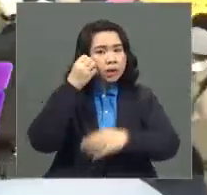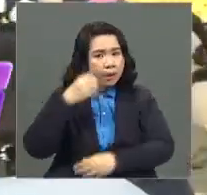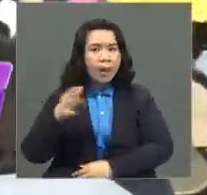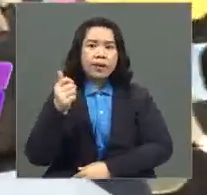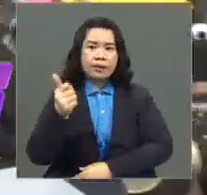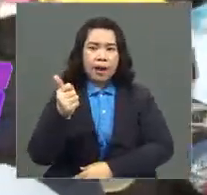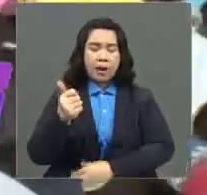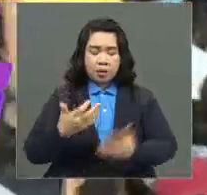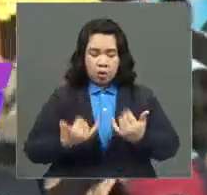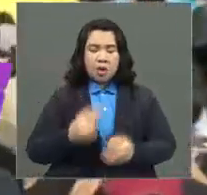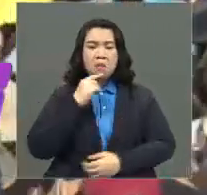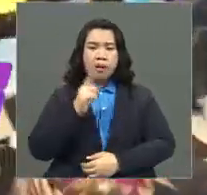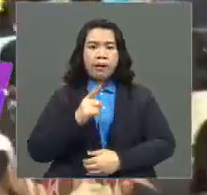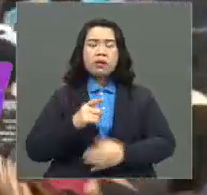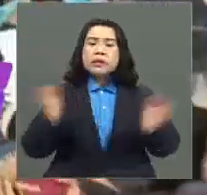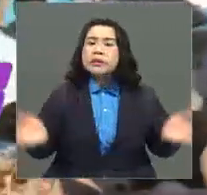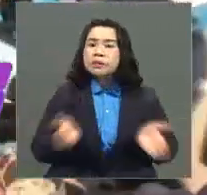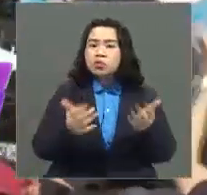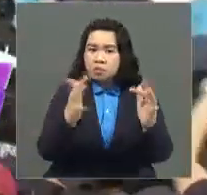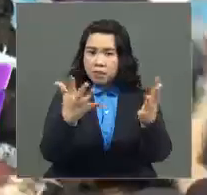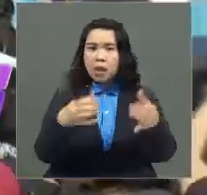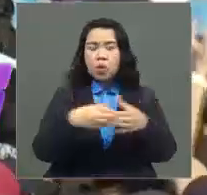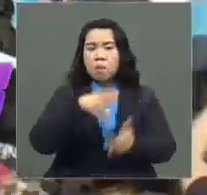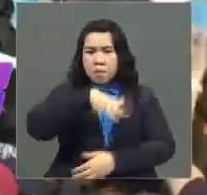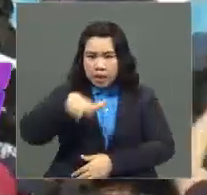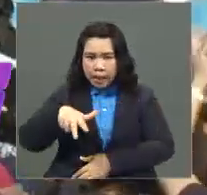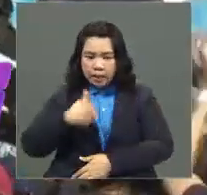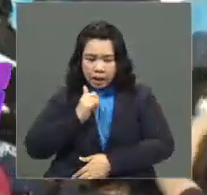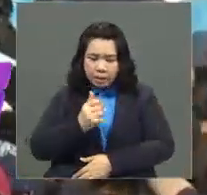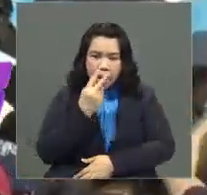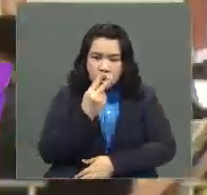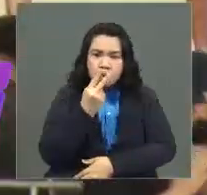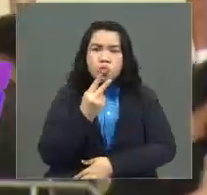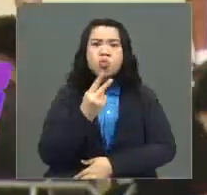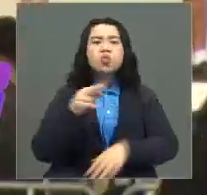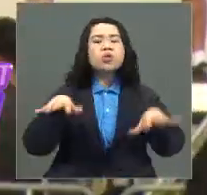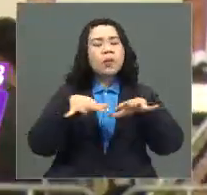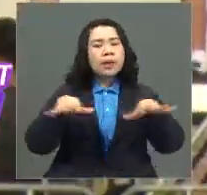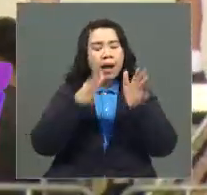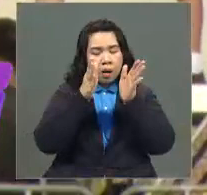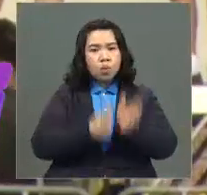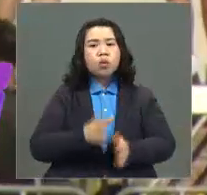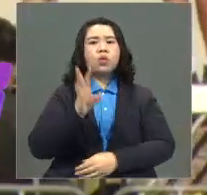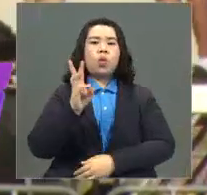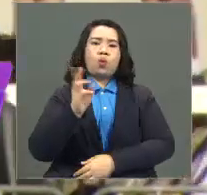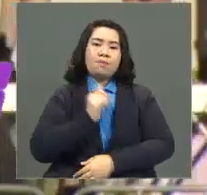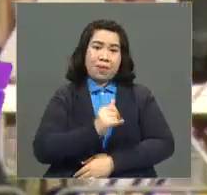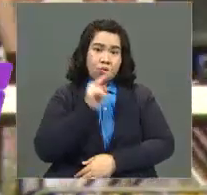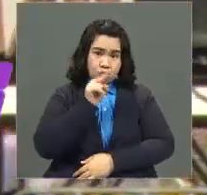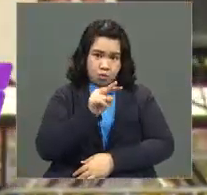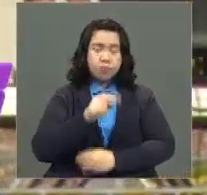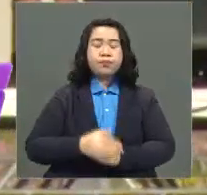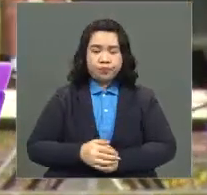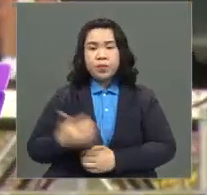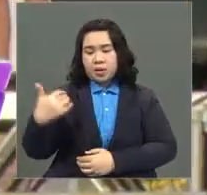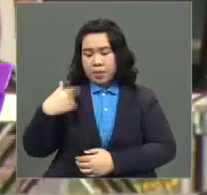าไม่มีพรรคการเมืองอยู่เบื้องหลังโดยพรรคเพื่อไทยไปในนามผู้สังเกตการแล้วก็ไปเพียงแค่6คนเท่านั้นนอกจากนี้ยังได้รับการ